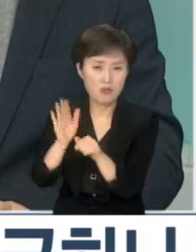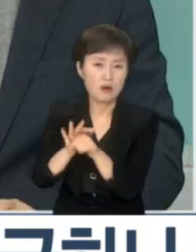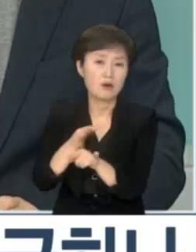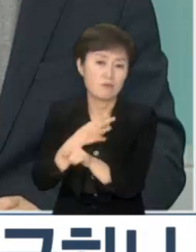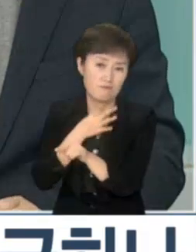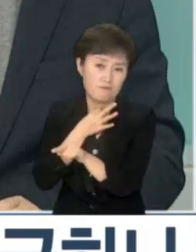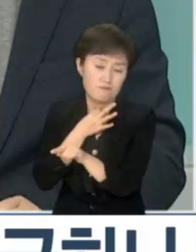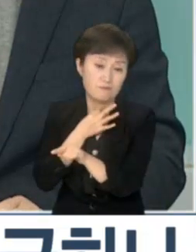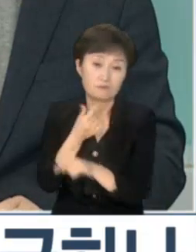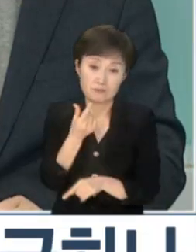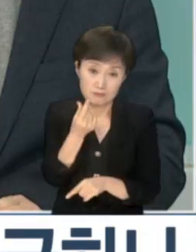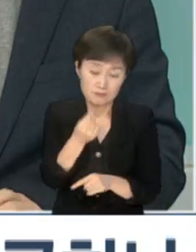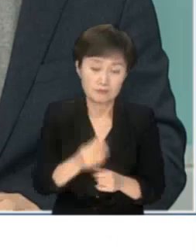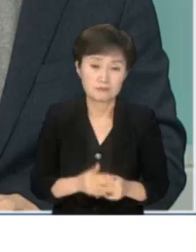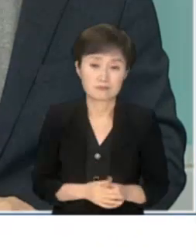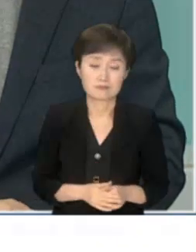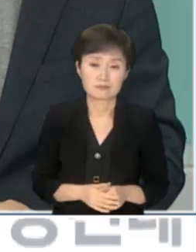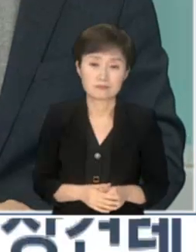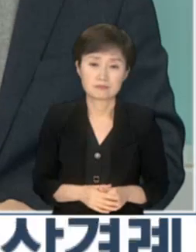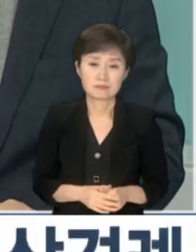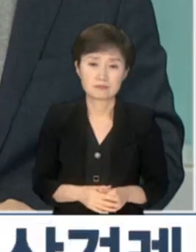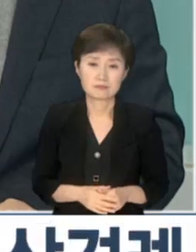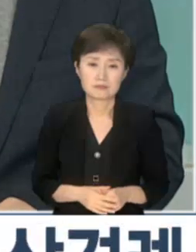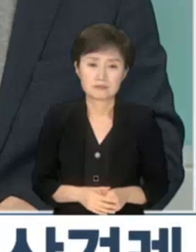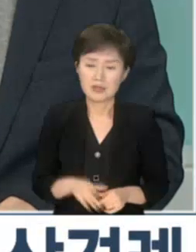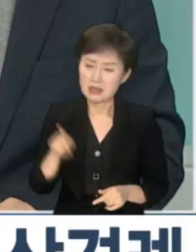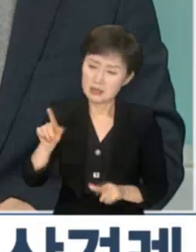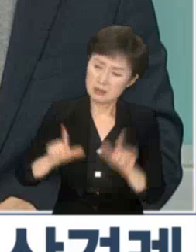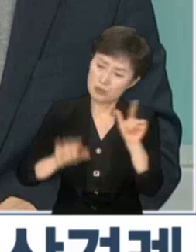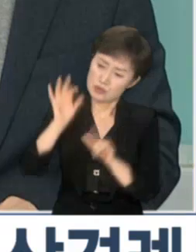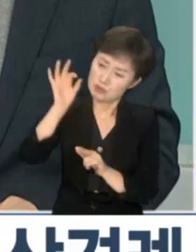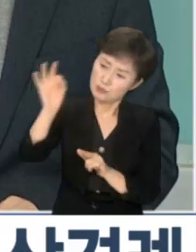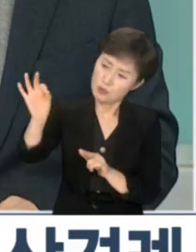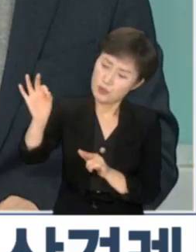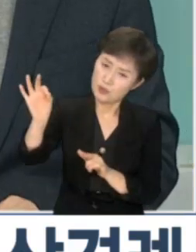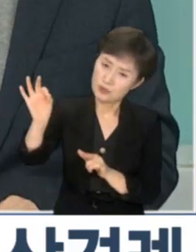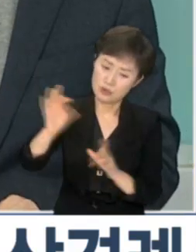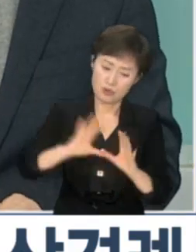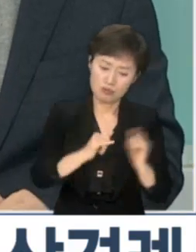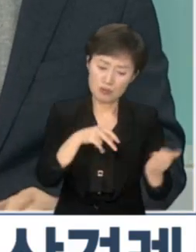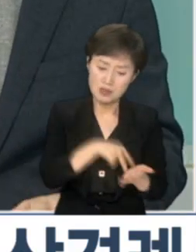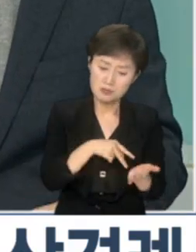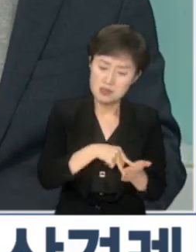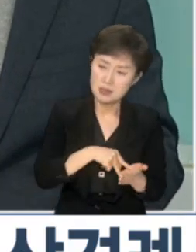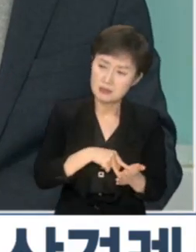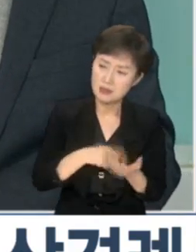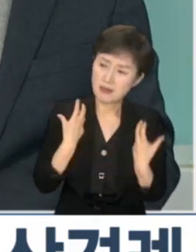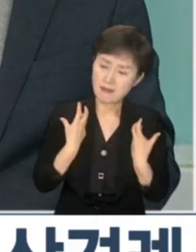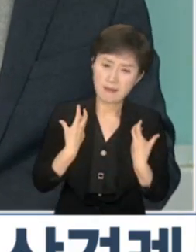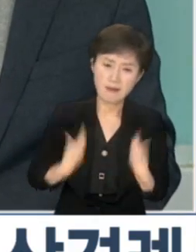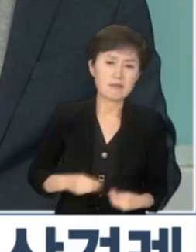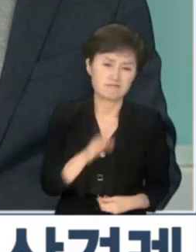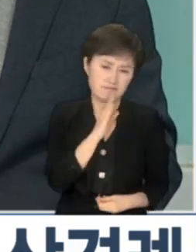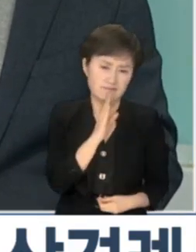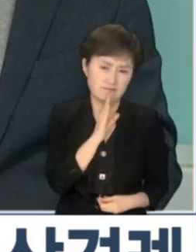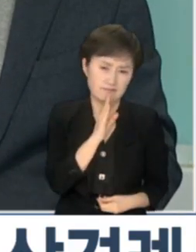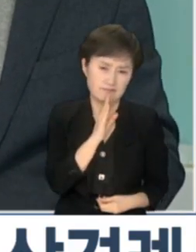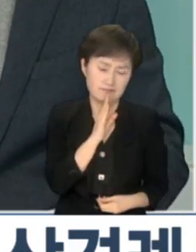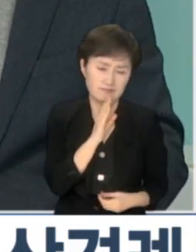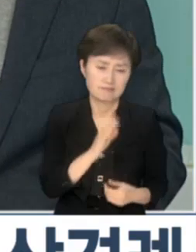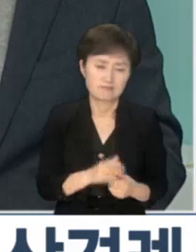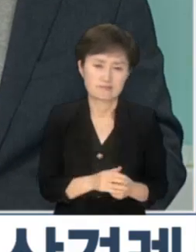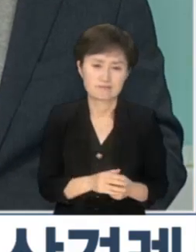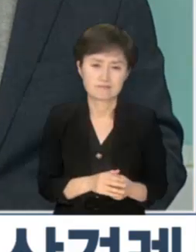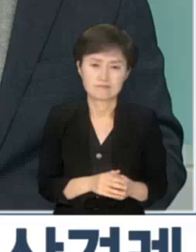별도로 출마 선언을 한다 이런 얘기들이 지금 나오고 있잖아요. 이런 모습들을 보면서 국민들이 얼마나 실망하실까 저는 그 생각을